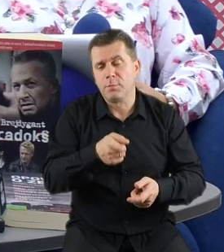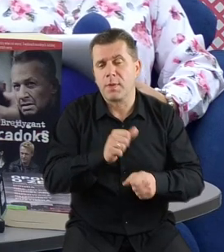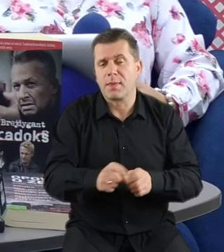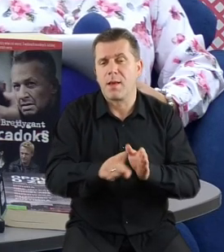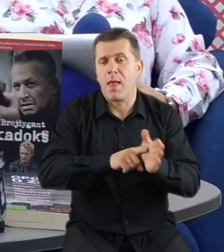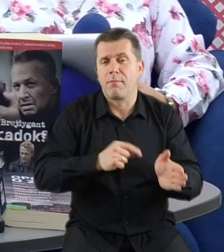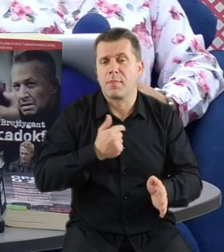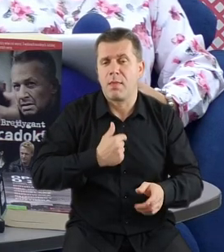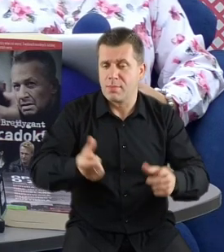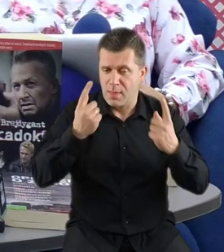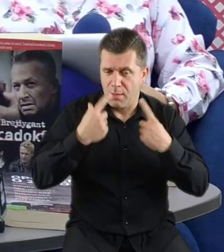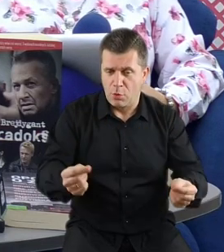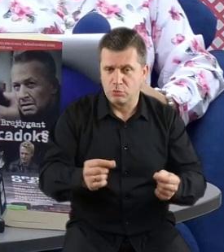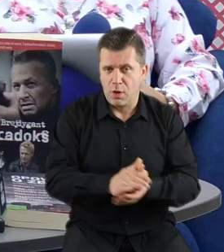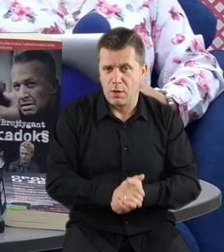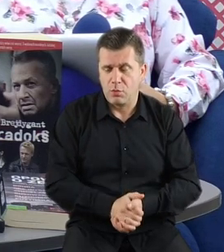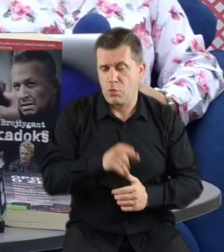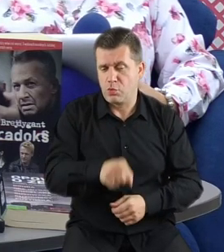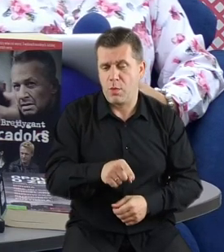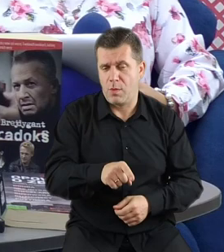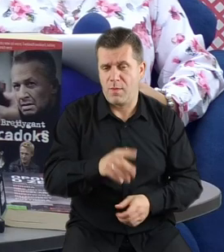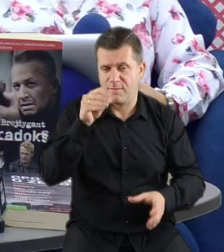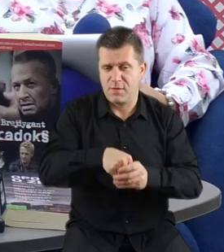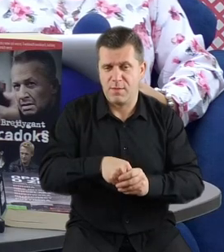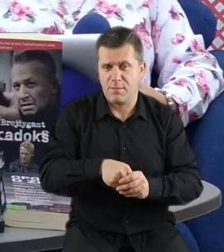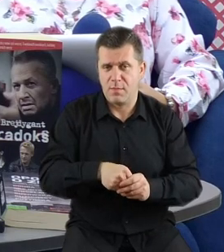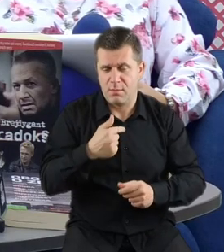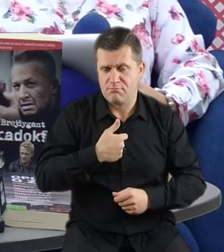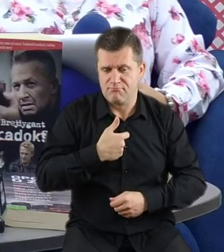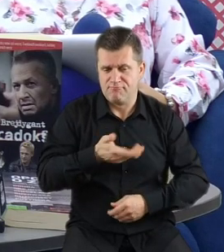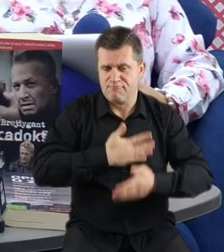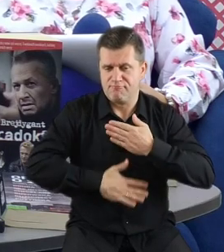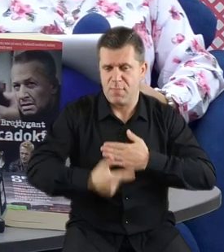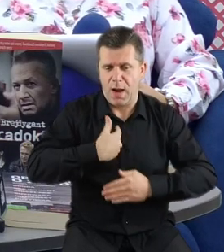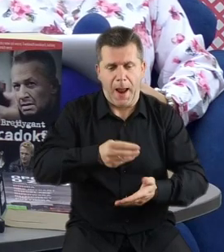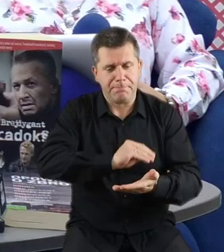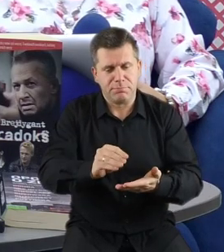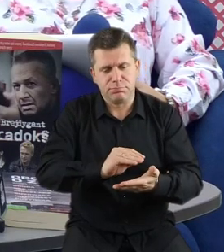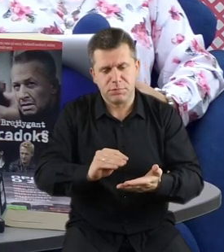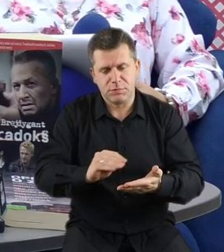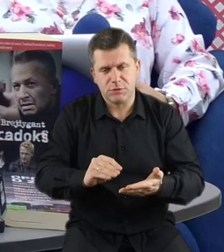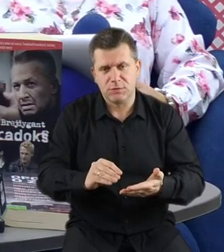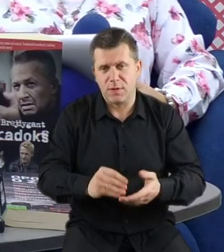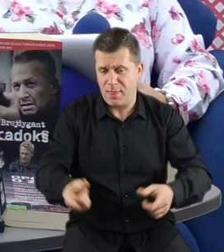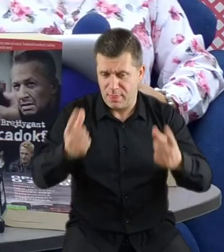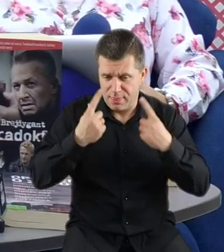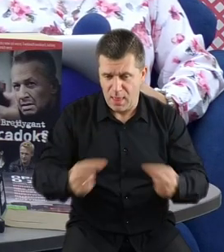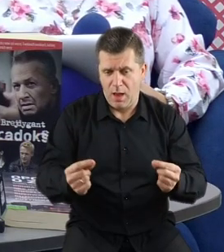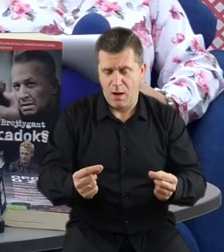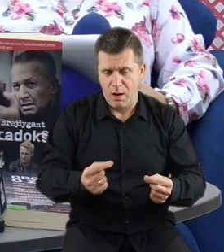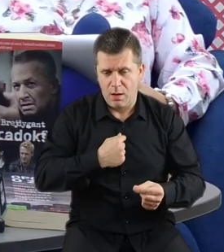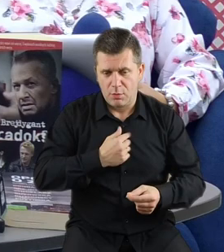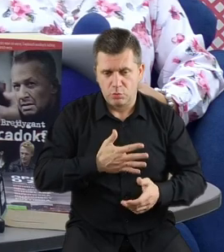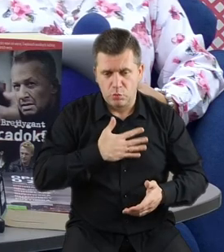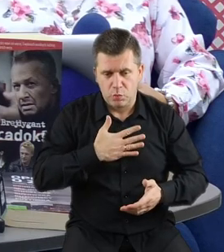bądź większym stopniu dla mnie niespodzianka i to mnie zresztą najbardziej w tym rajcuje, że ja pisząc nagle